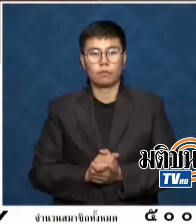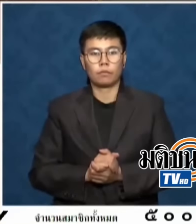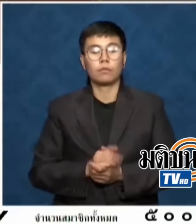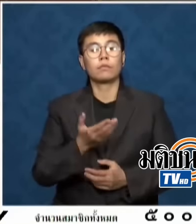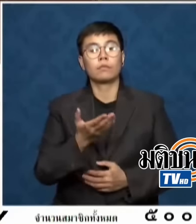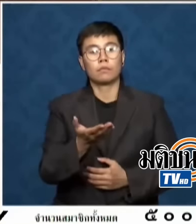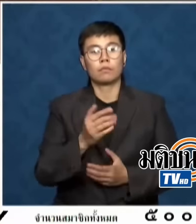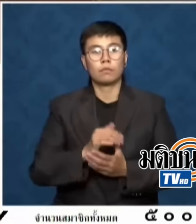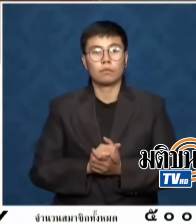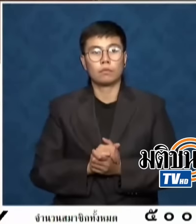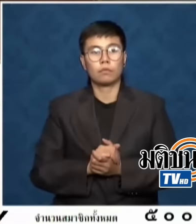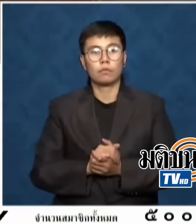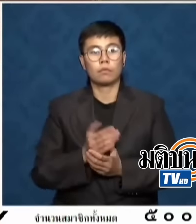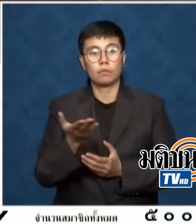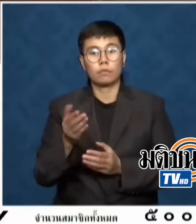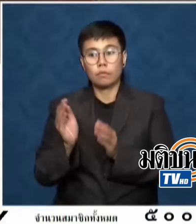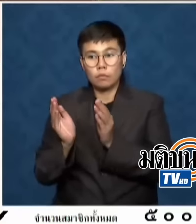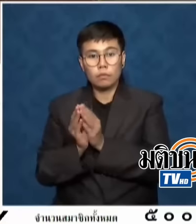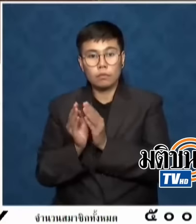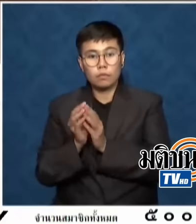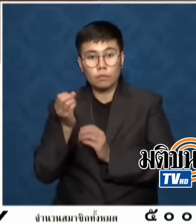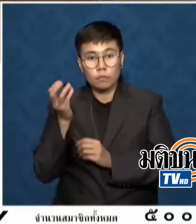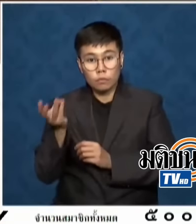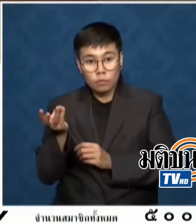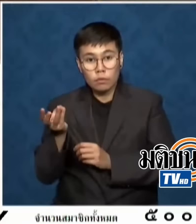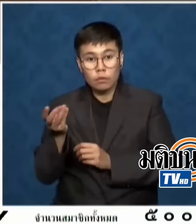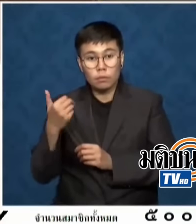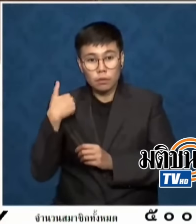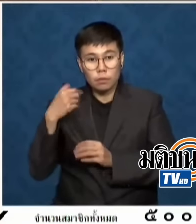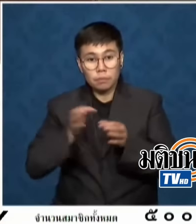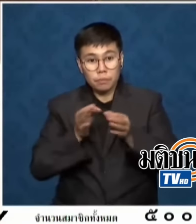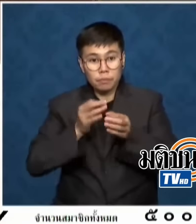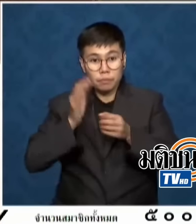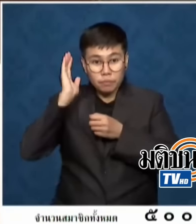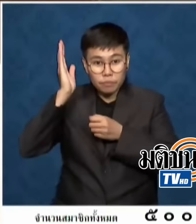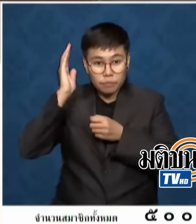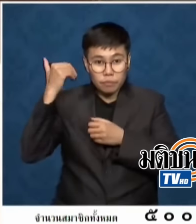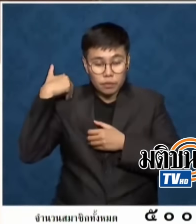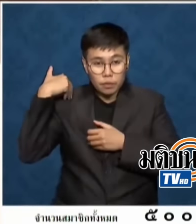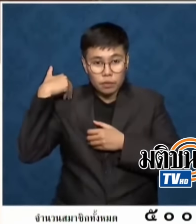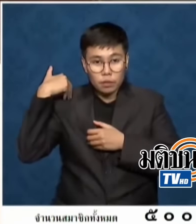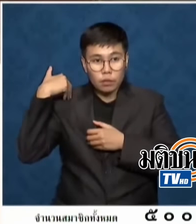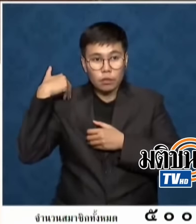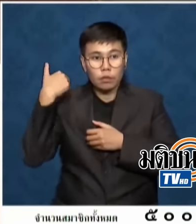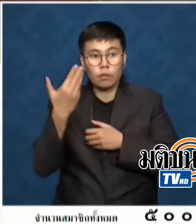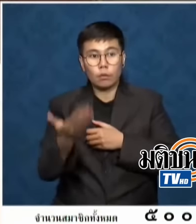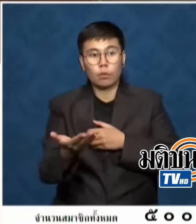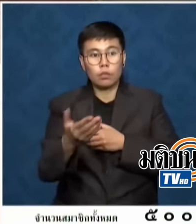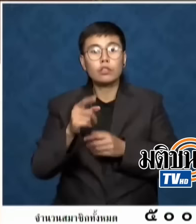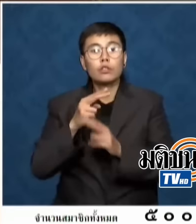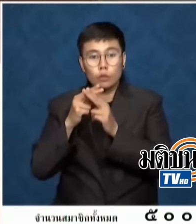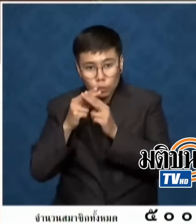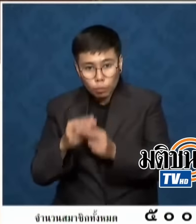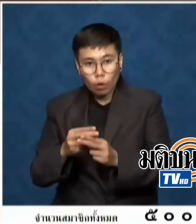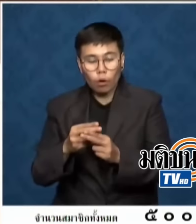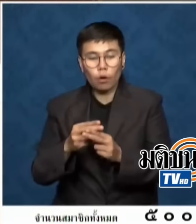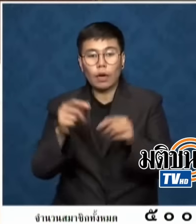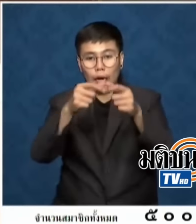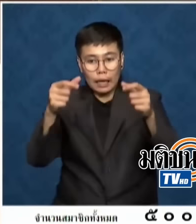ท่านเสียงข้างน้อยจะติดใจไหมครับจะอภิปรายไหมครับให้พูดในเอกสารนะครับว่า